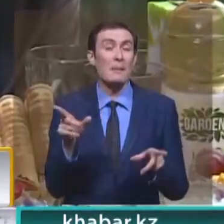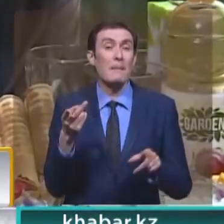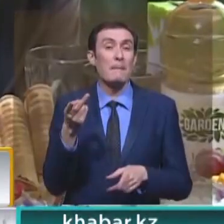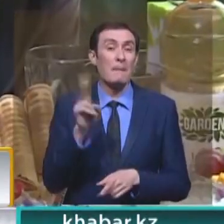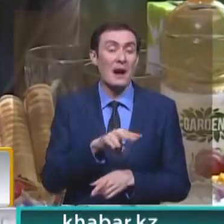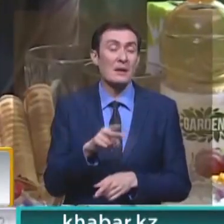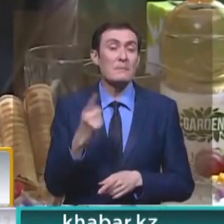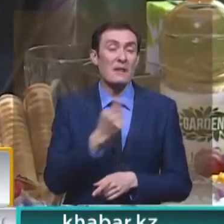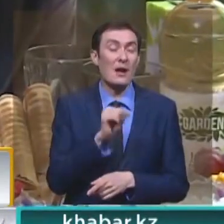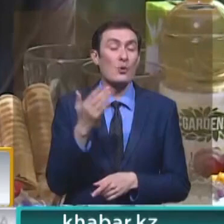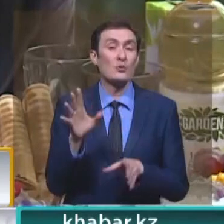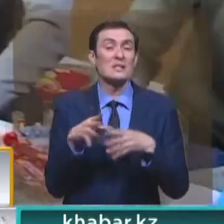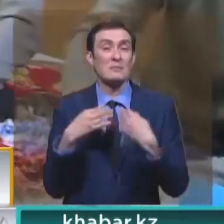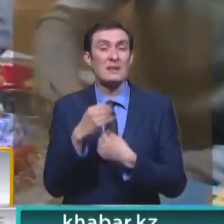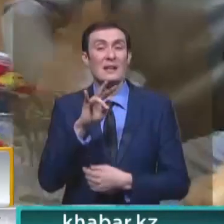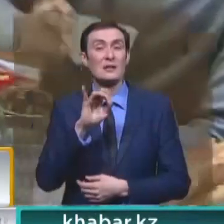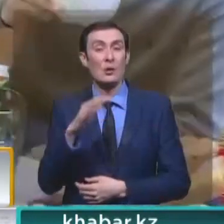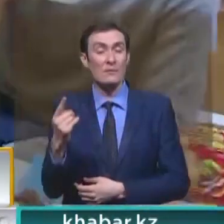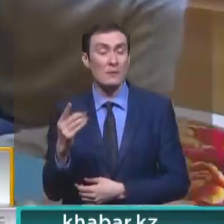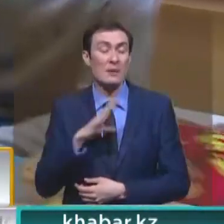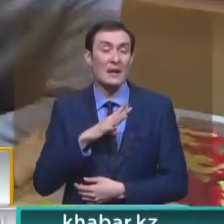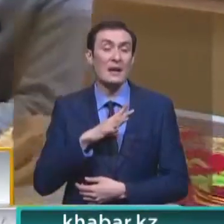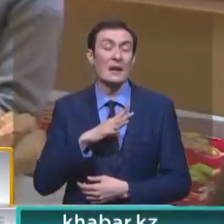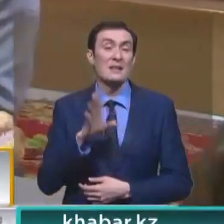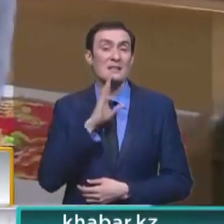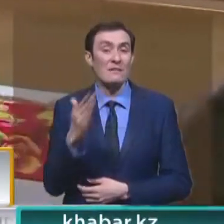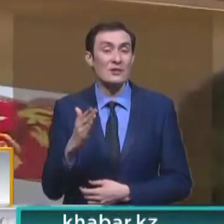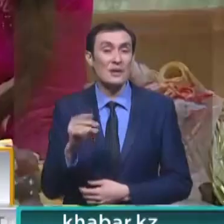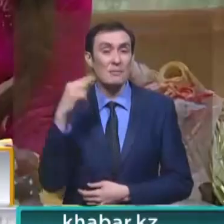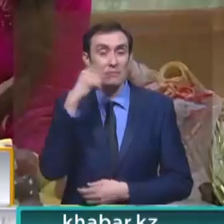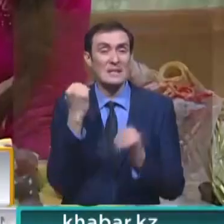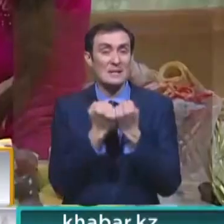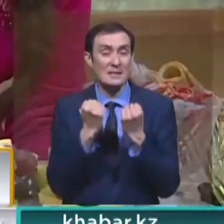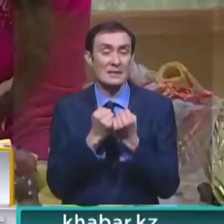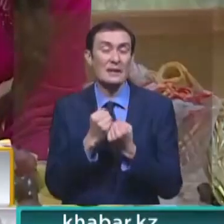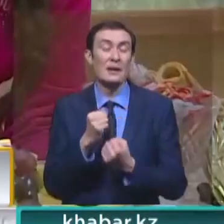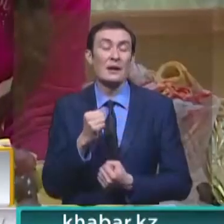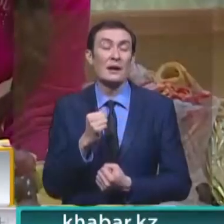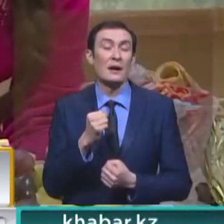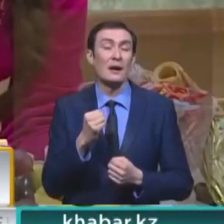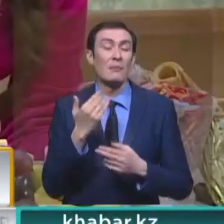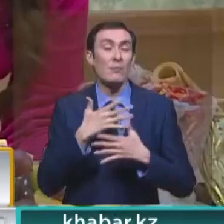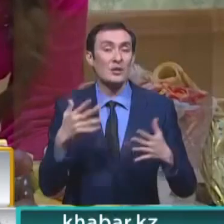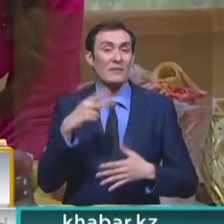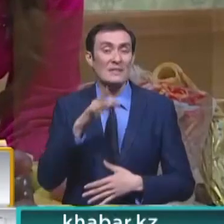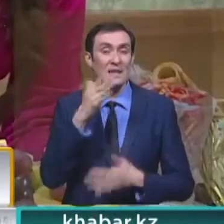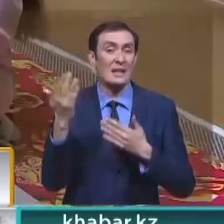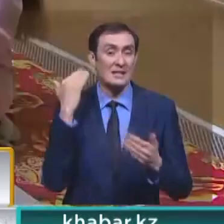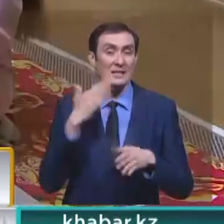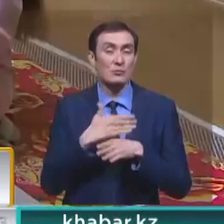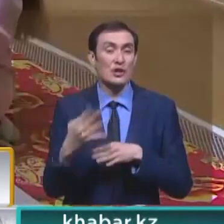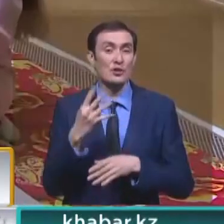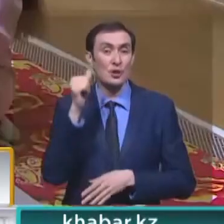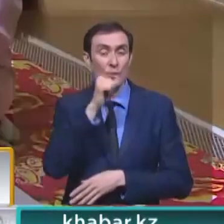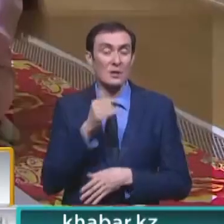первыми у семена zara вых появились на свет девочки близнецы и гульмира и озеро больше двадцати лет назад спустя